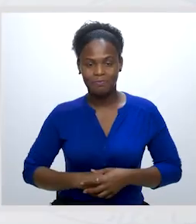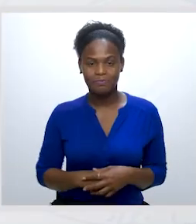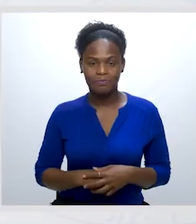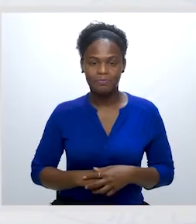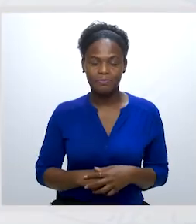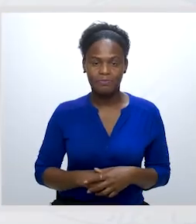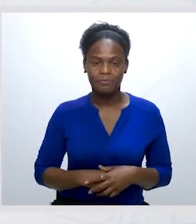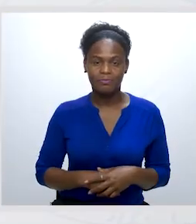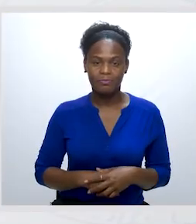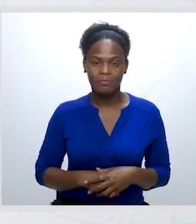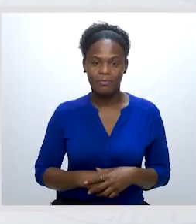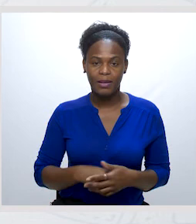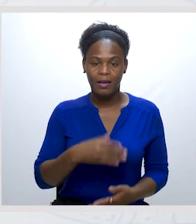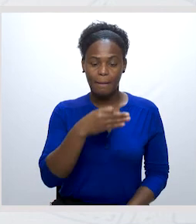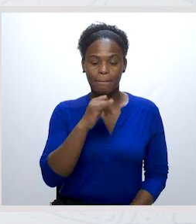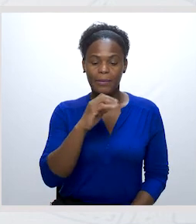Piste 7.